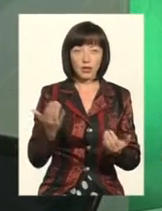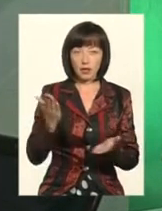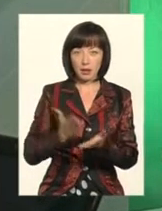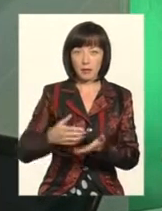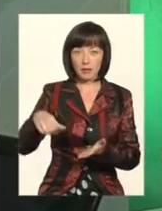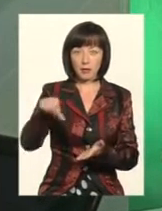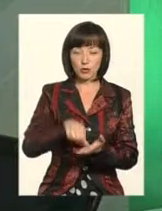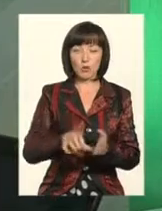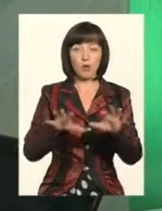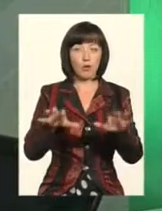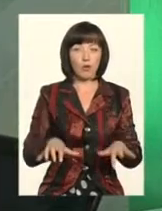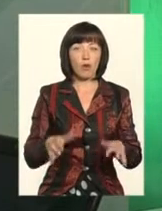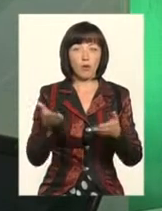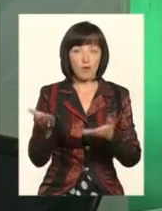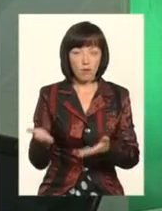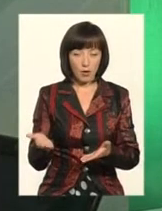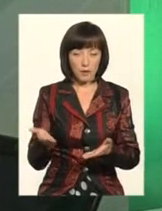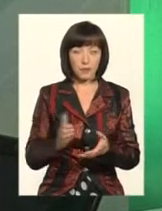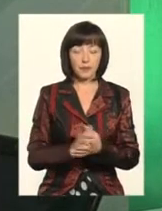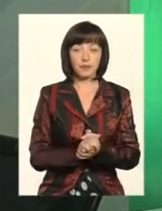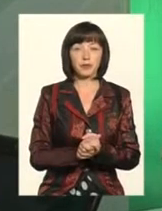тут Юрій Владиславович як голова